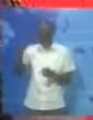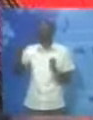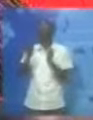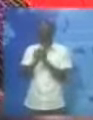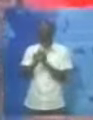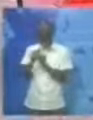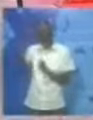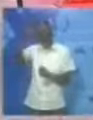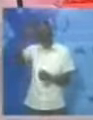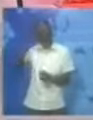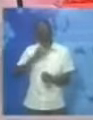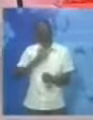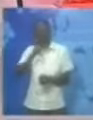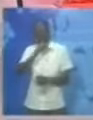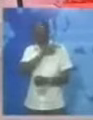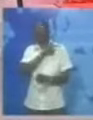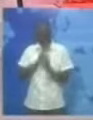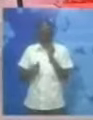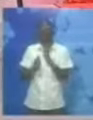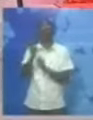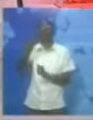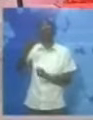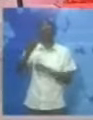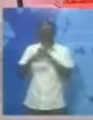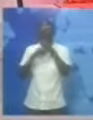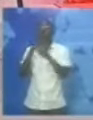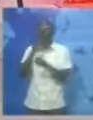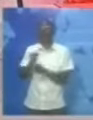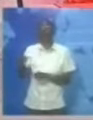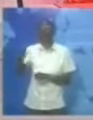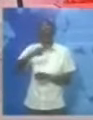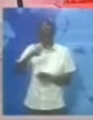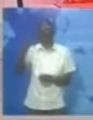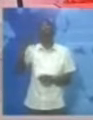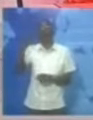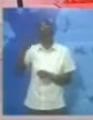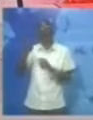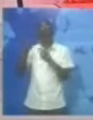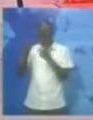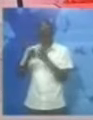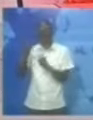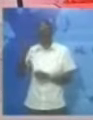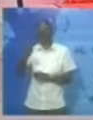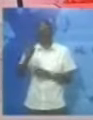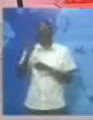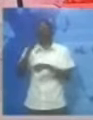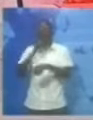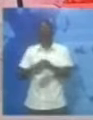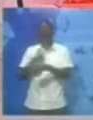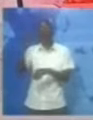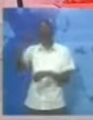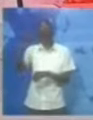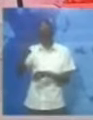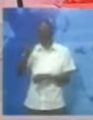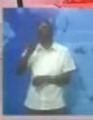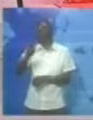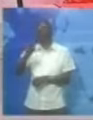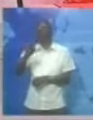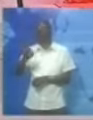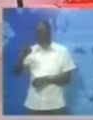Poivre d'Arvor. Pendant plus de 20 ans, vous avez été la vedette du 20h sur la chaîne privée